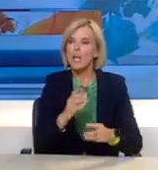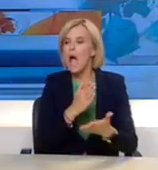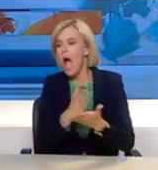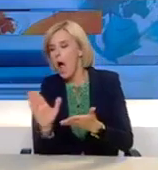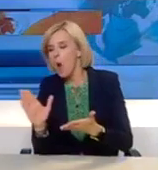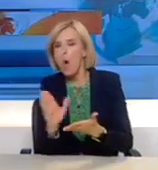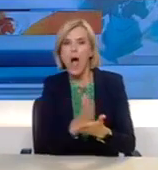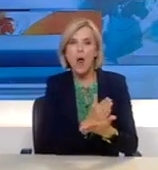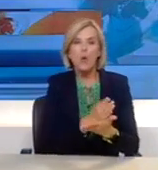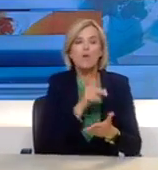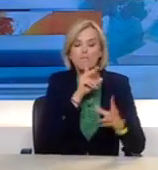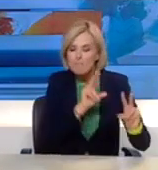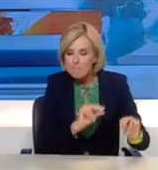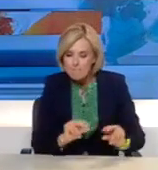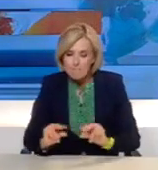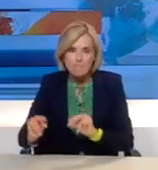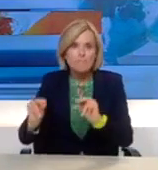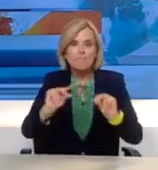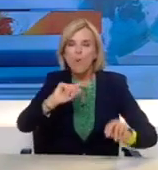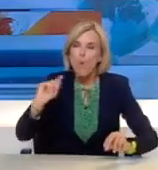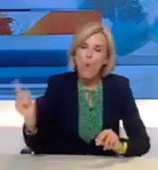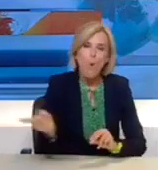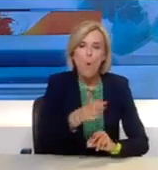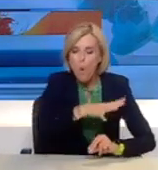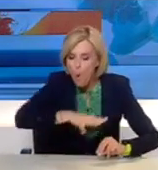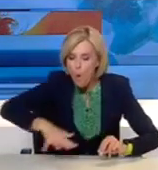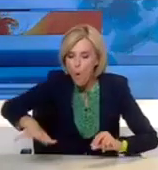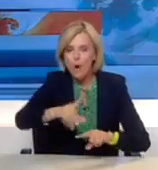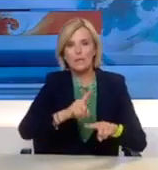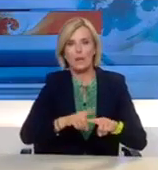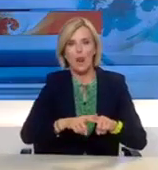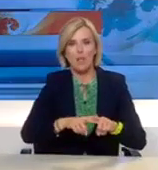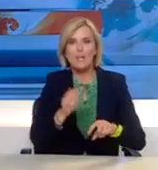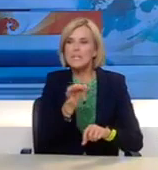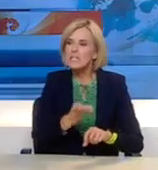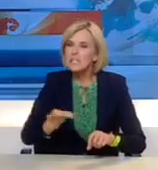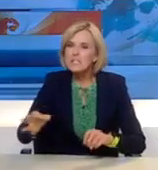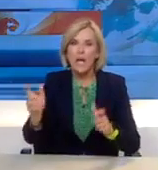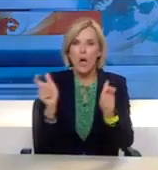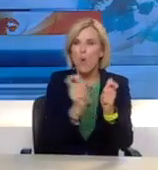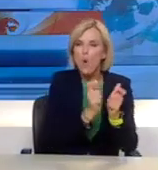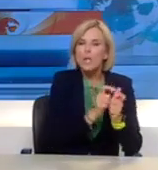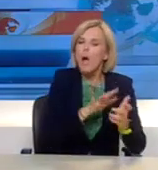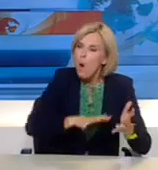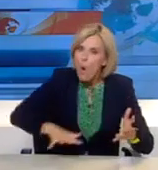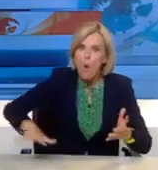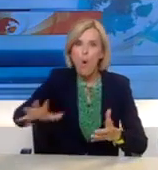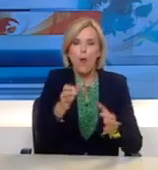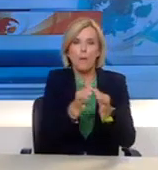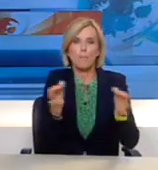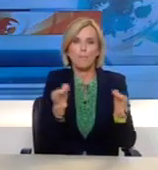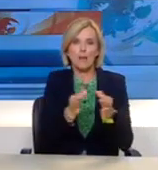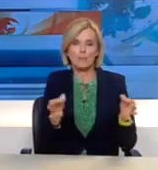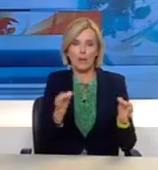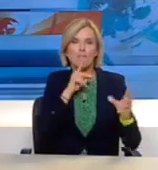πίσω. Οι αποφάσεις μας αφορούσαν όλες τις δομές της Ελλάδος από άκρη σε άκρη και